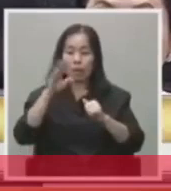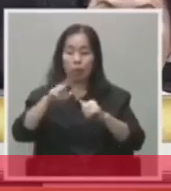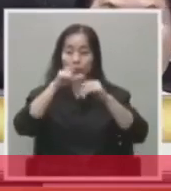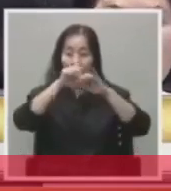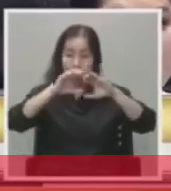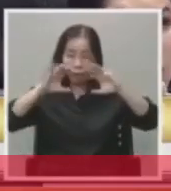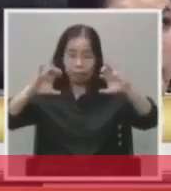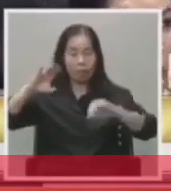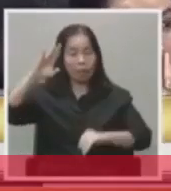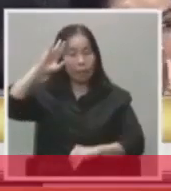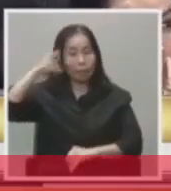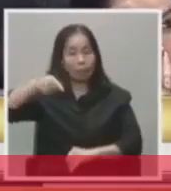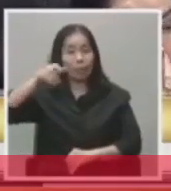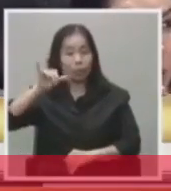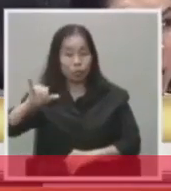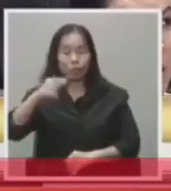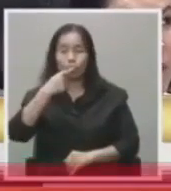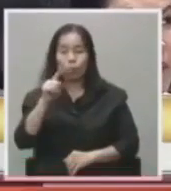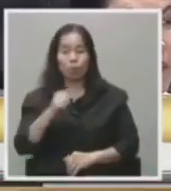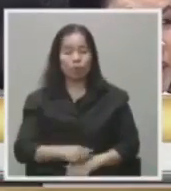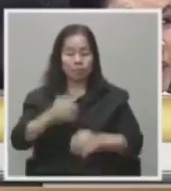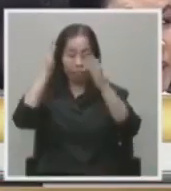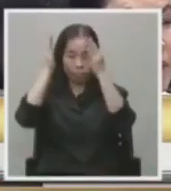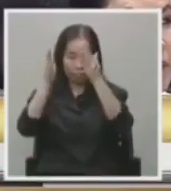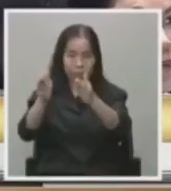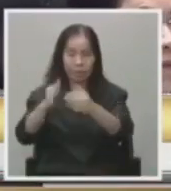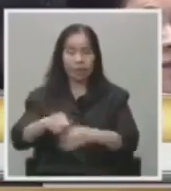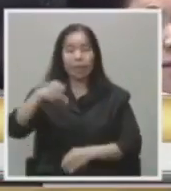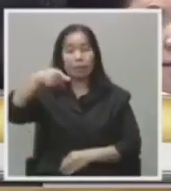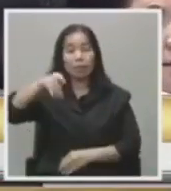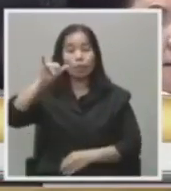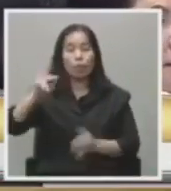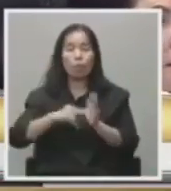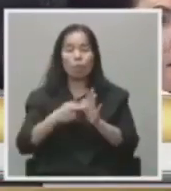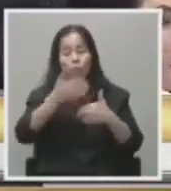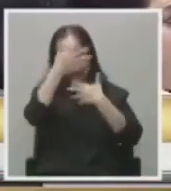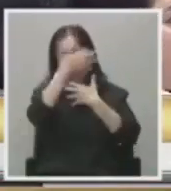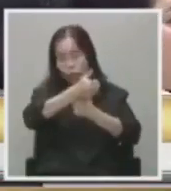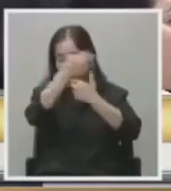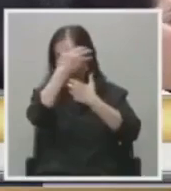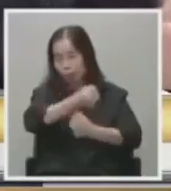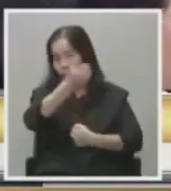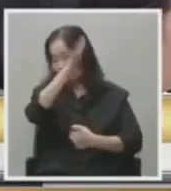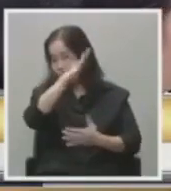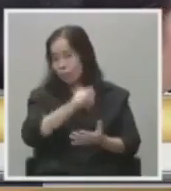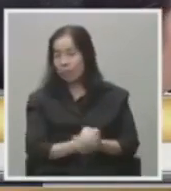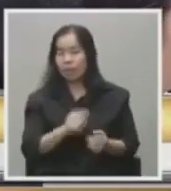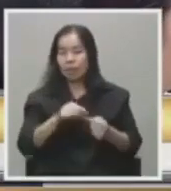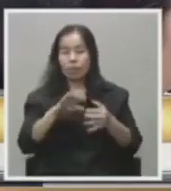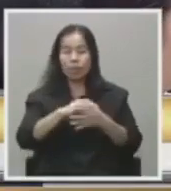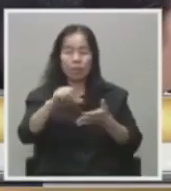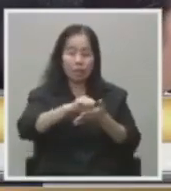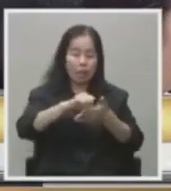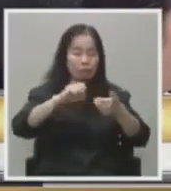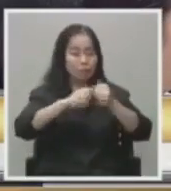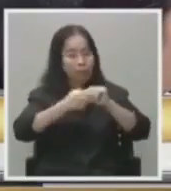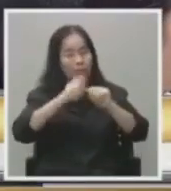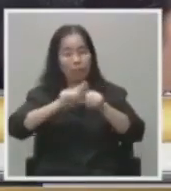ธ์ผมกล่าวหาว่าพลเอกประยุทธ์ปล่อยปละละเลยไม่ใส่ใจที่จะจัดการเรื่องที่ผม